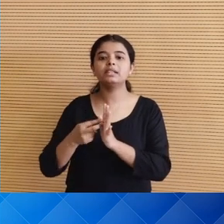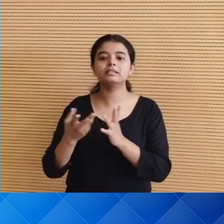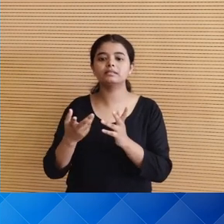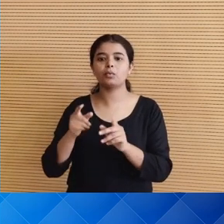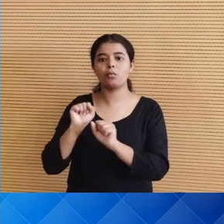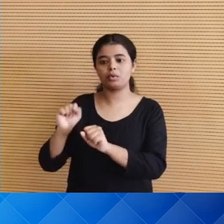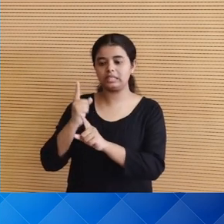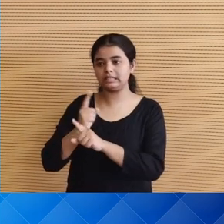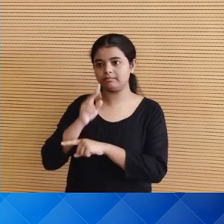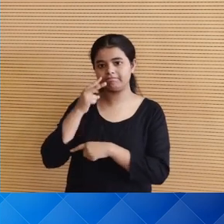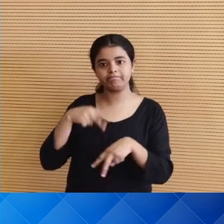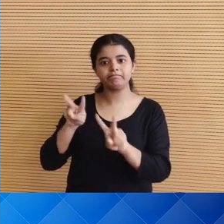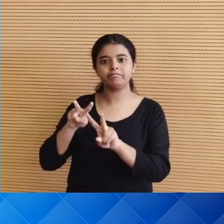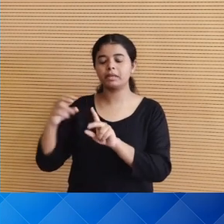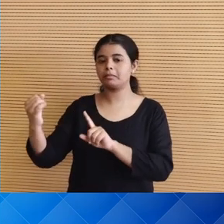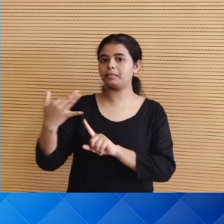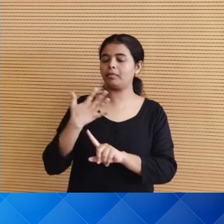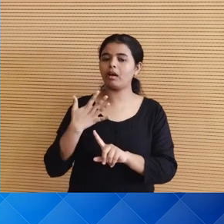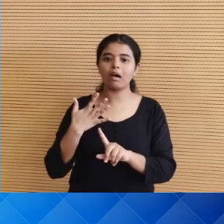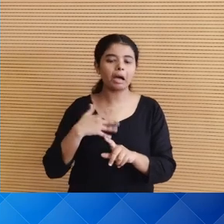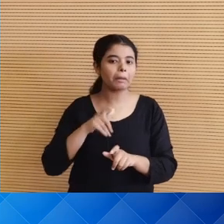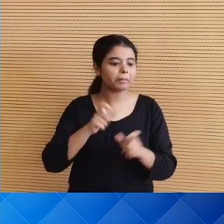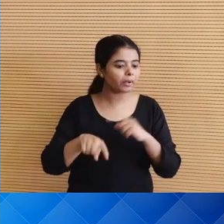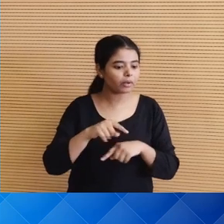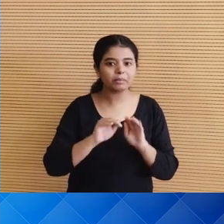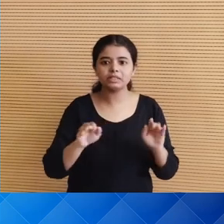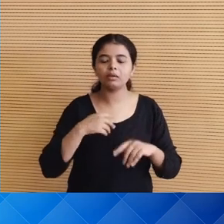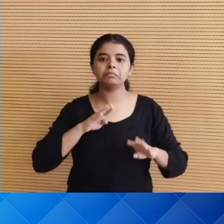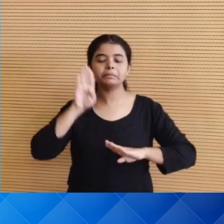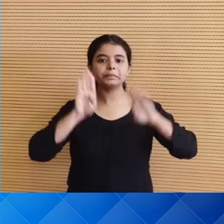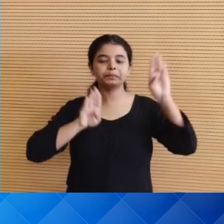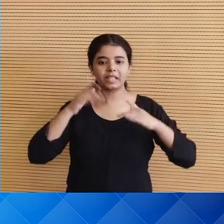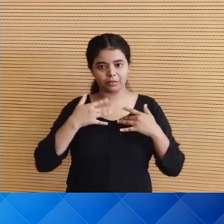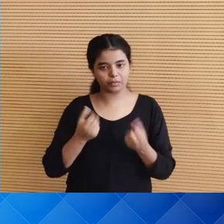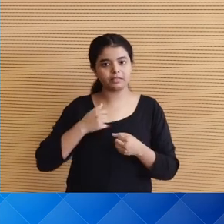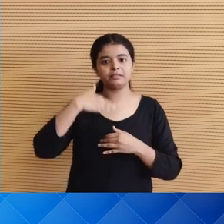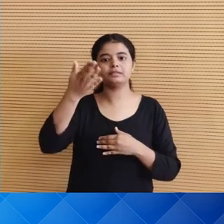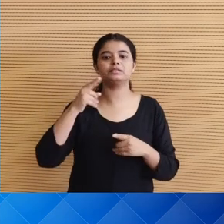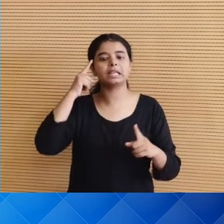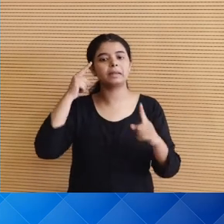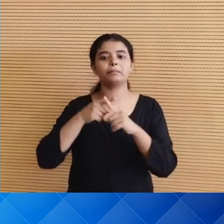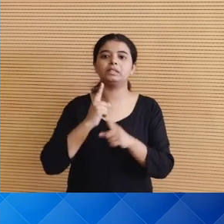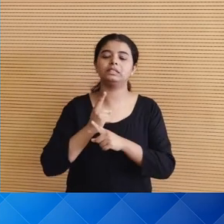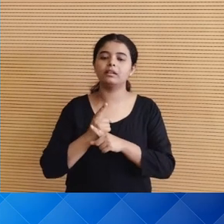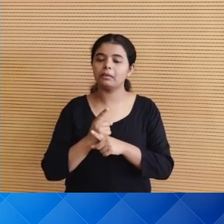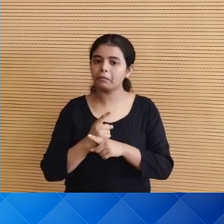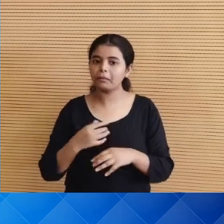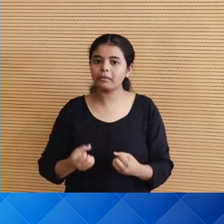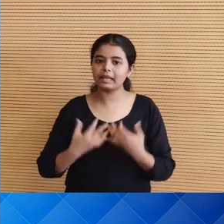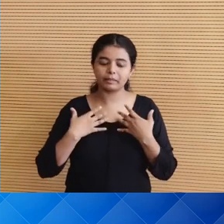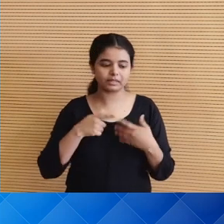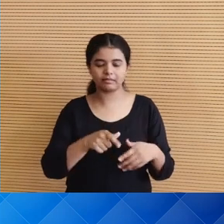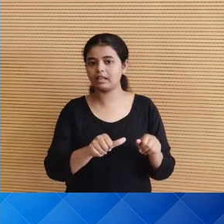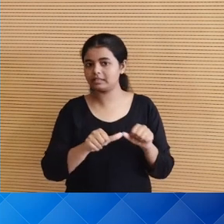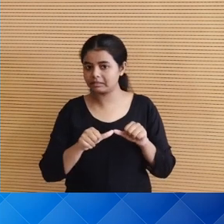टीचर्स. एंड यू विल बी सरप्राइज टू नो मेनी हैंड्स वेंट अप, उनको टीचर बनना है. और ये सुन के मुझे बड़ी खुशी हुई एंड